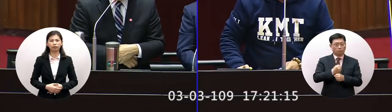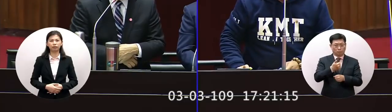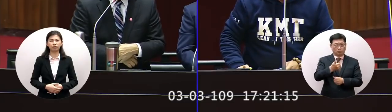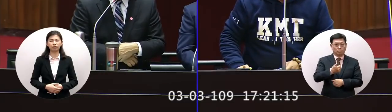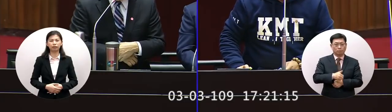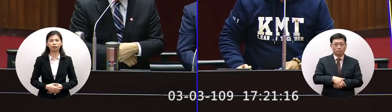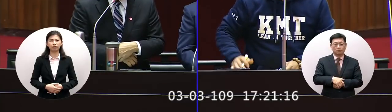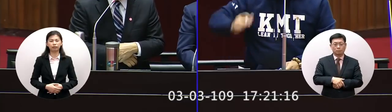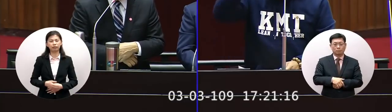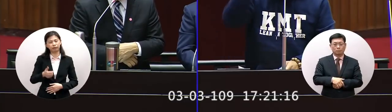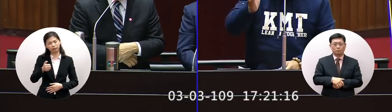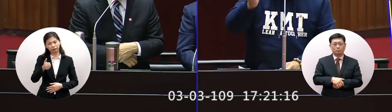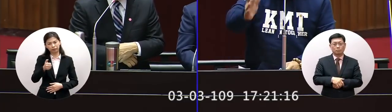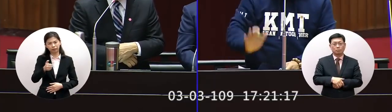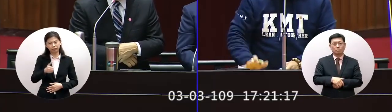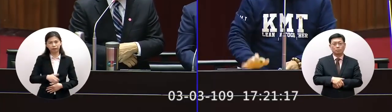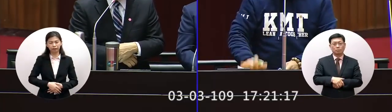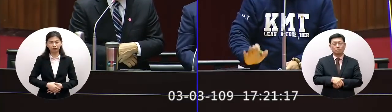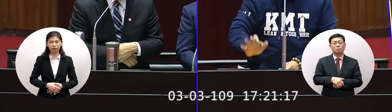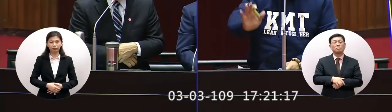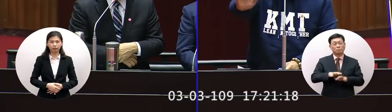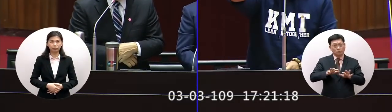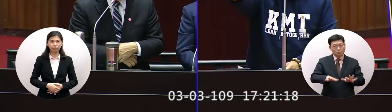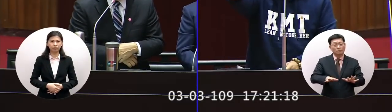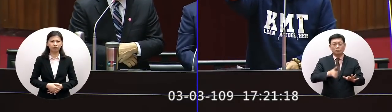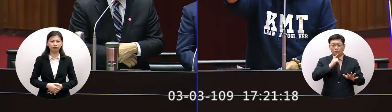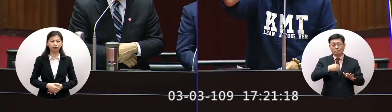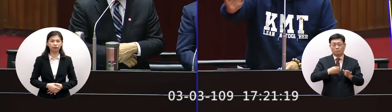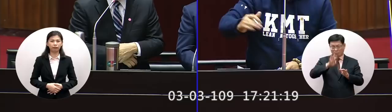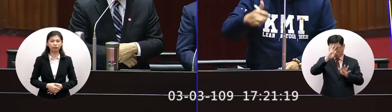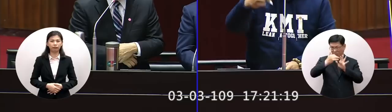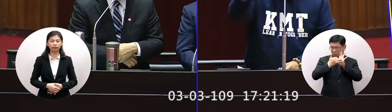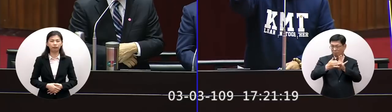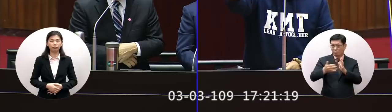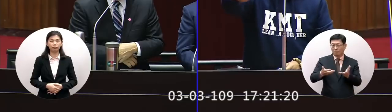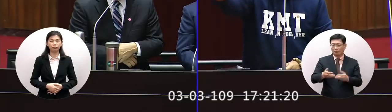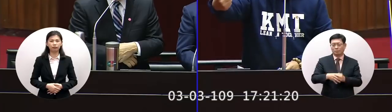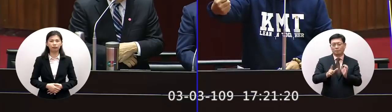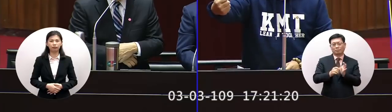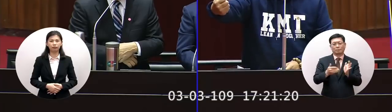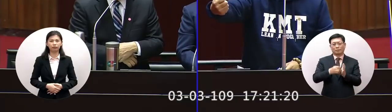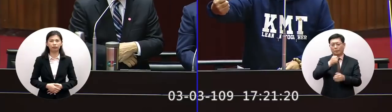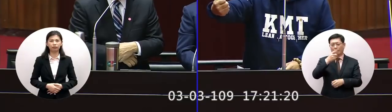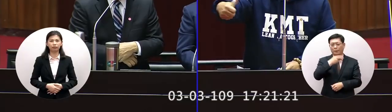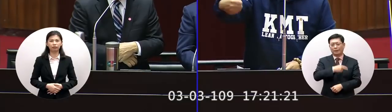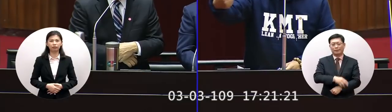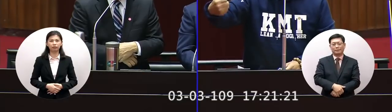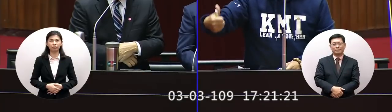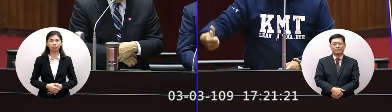袂歹。 多谢。 是，咱今日防疫。但